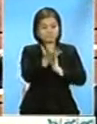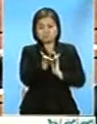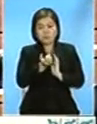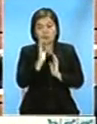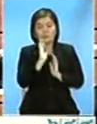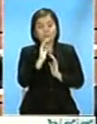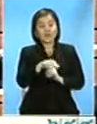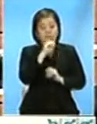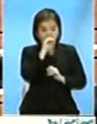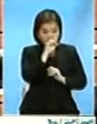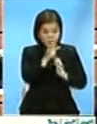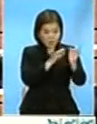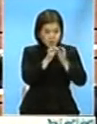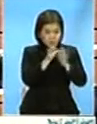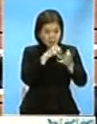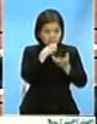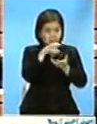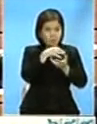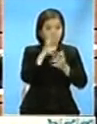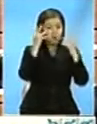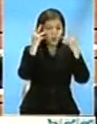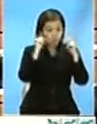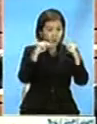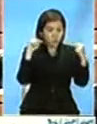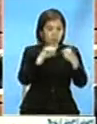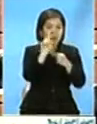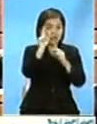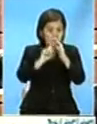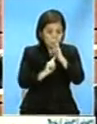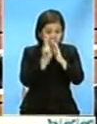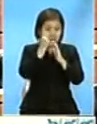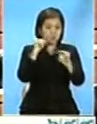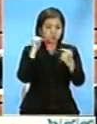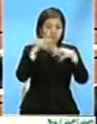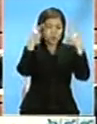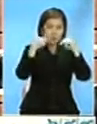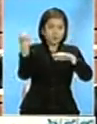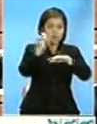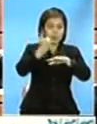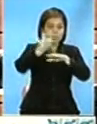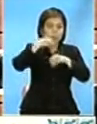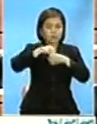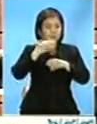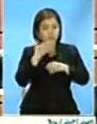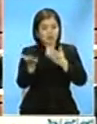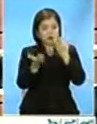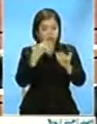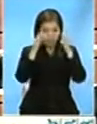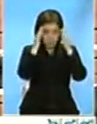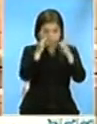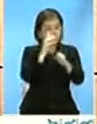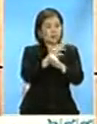นายกนะครับท่านนายกครับนี่คือจุดเริ่มต้นที่นายกจะเป็นนายกอีกกี่สมัยก็ได้ถ้าท่านมุ่งประเด็นนี้